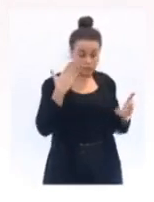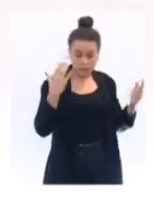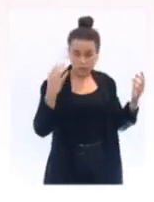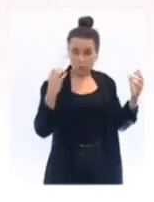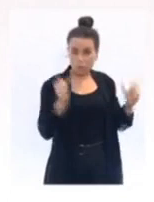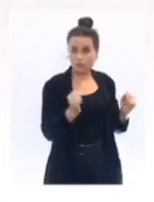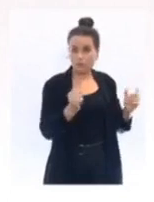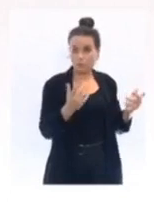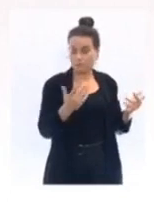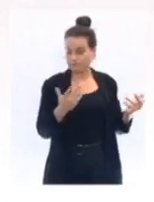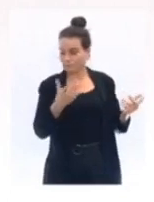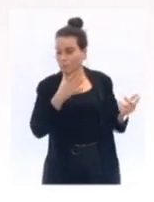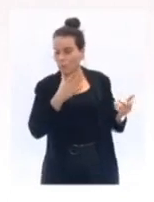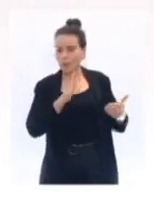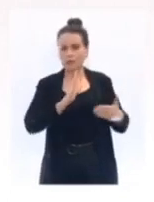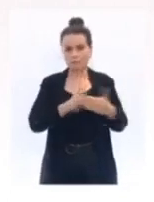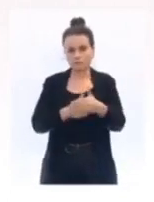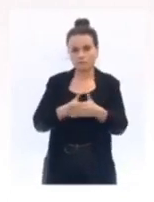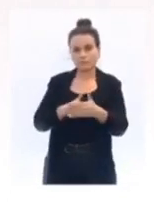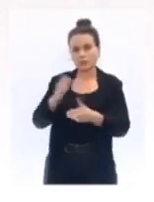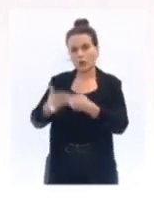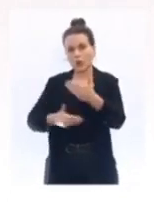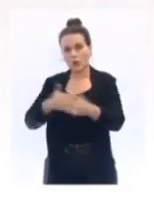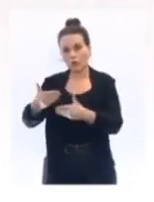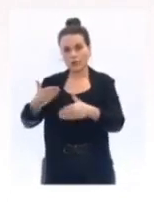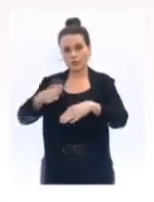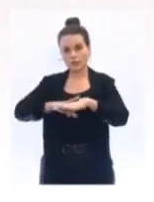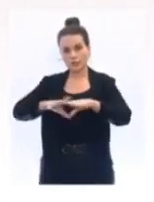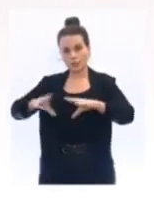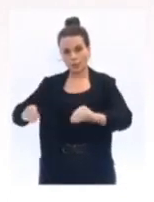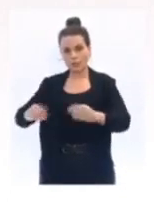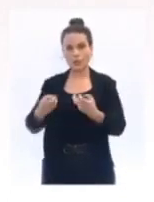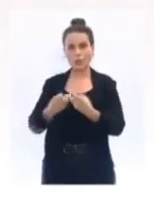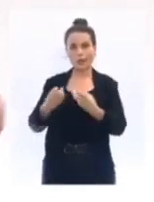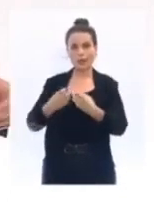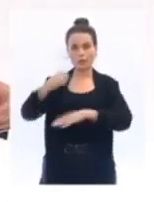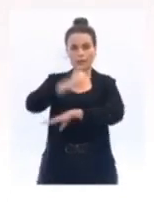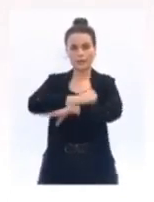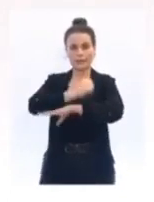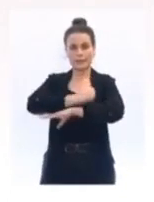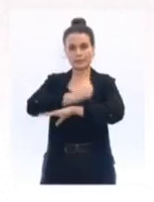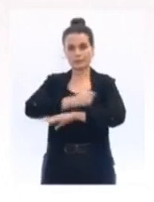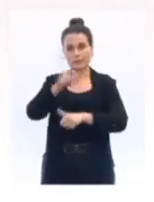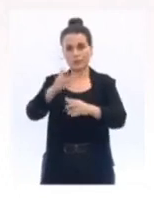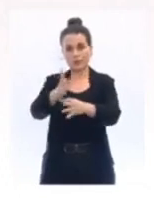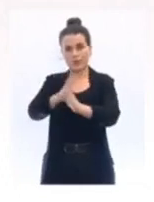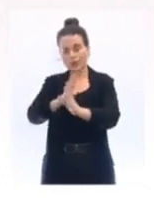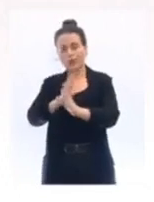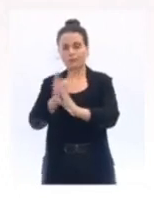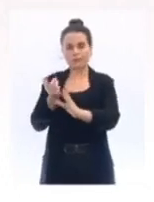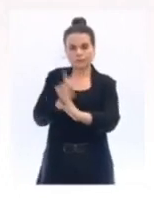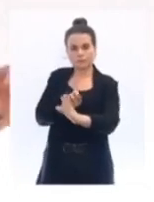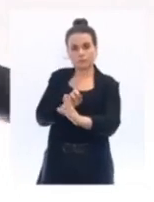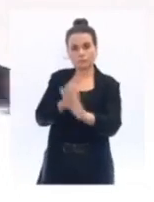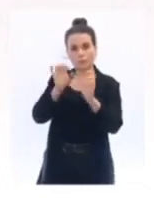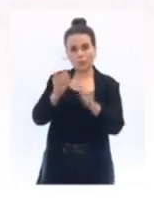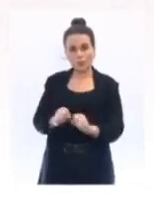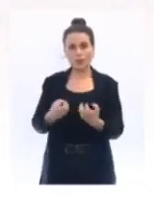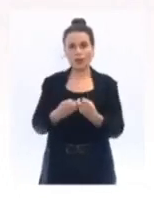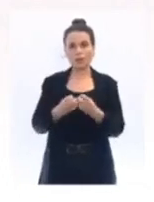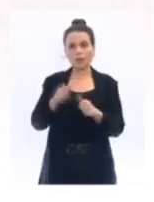l'ordre, mais plus généralement à l'ensemble des agents publics qui sont en première ligne dans les services publics. Pour les